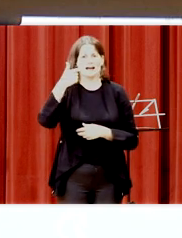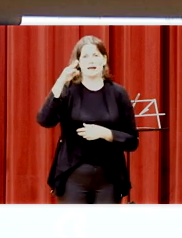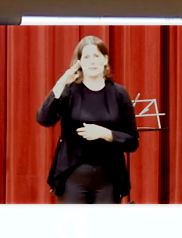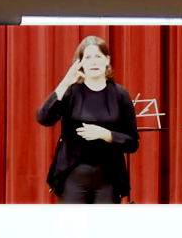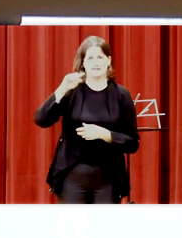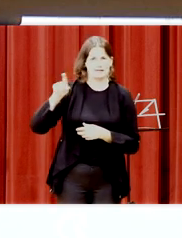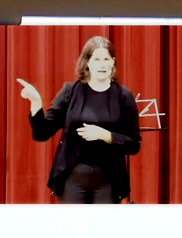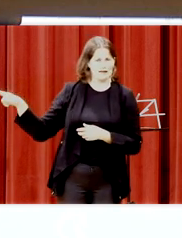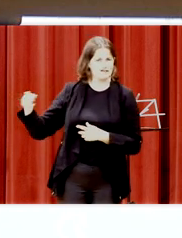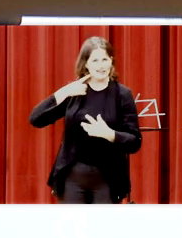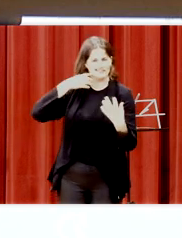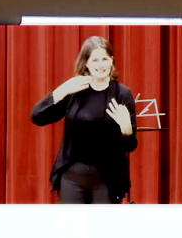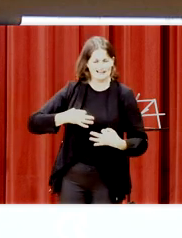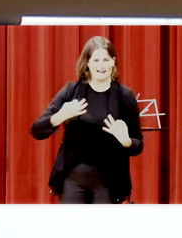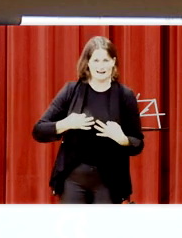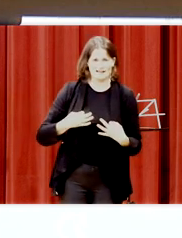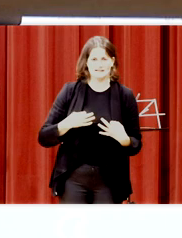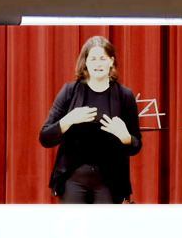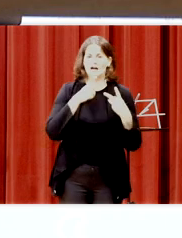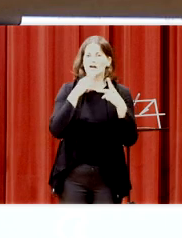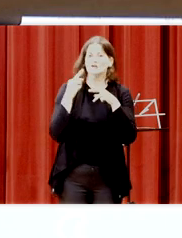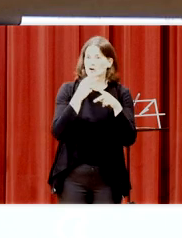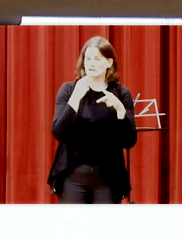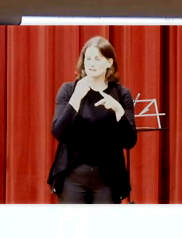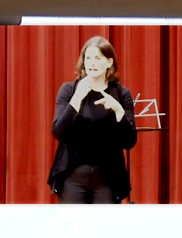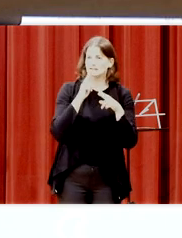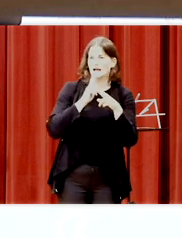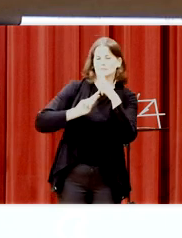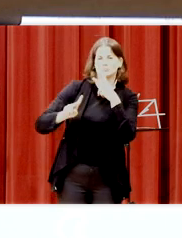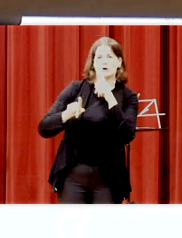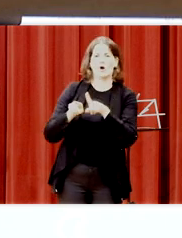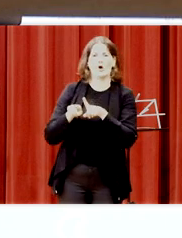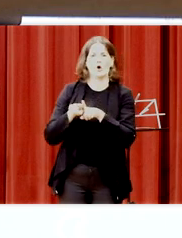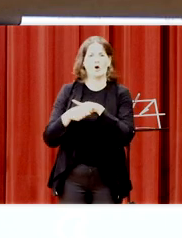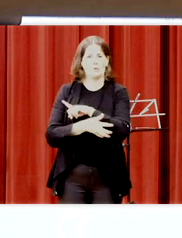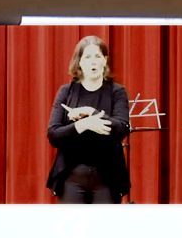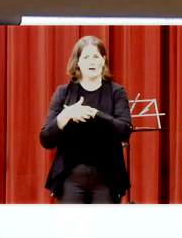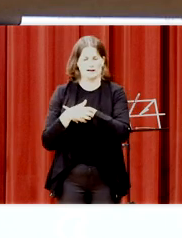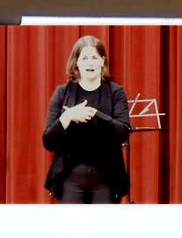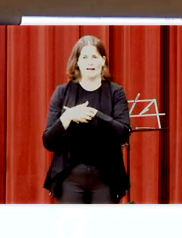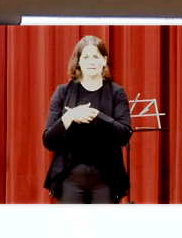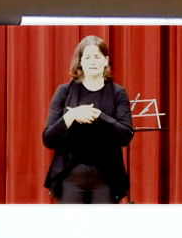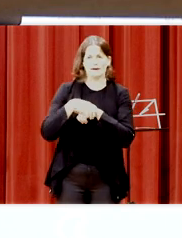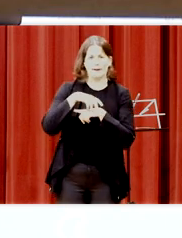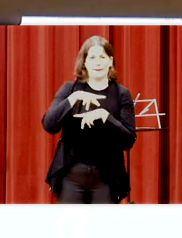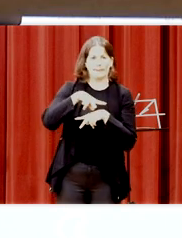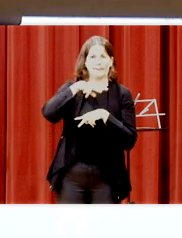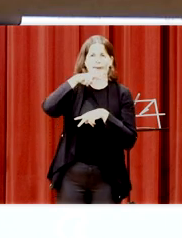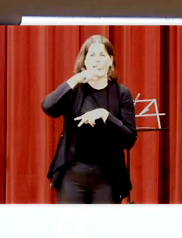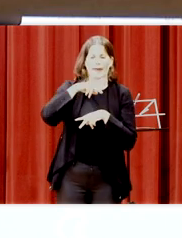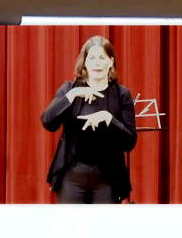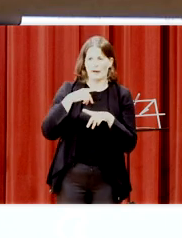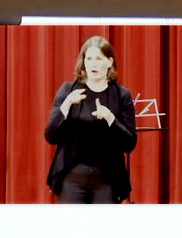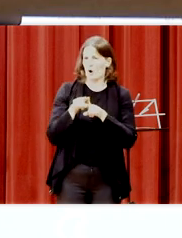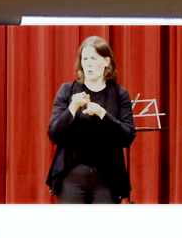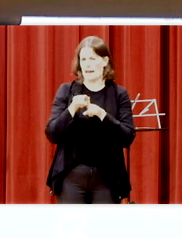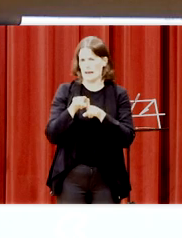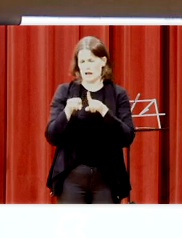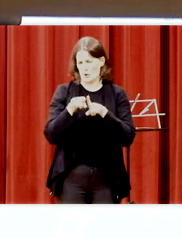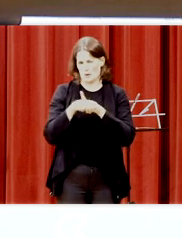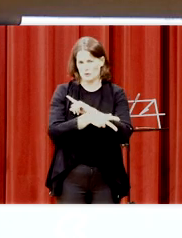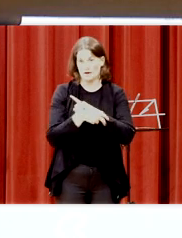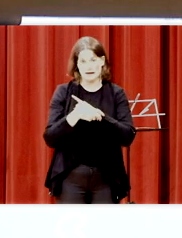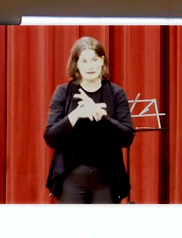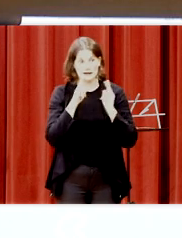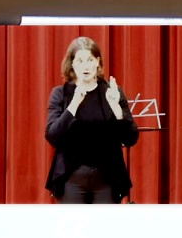i tot. Però et contesta, eh? També pot fer un treball i pot fer coses. Vull dir, hi ha moltíssim, el boom de tot el que és la